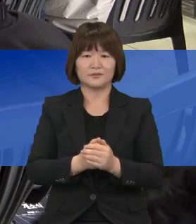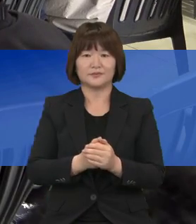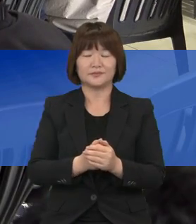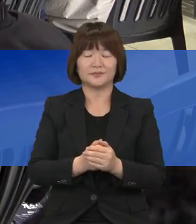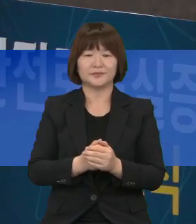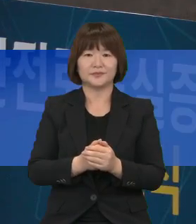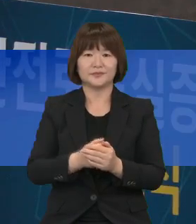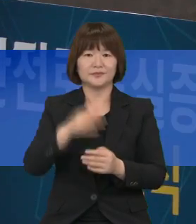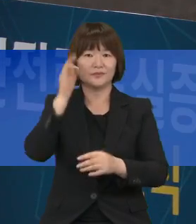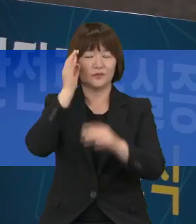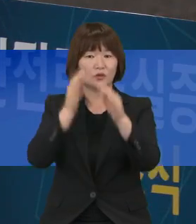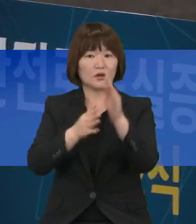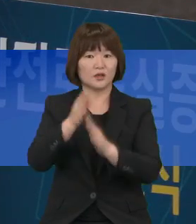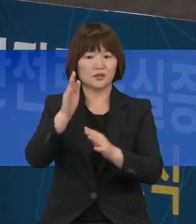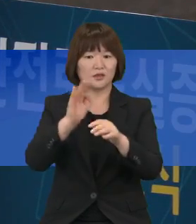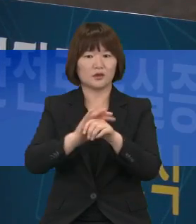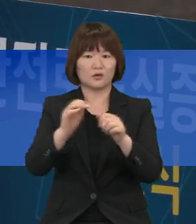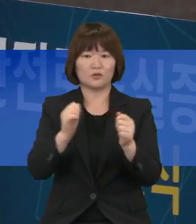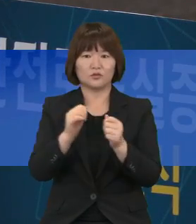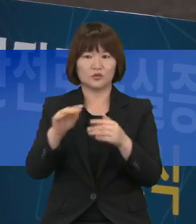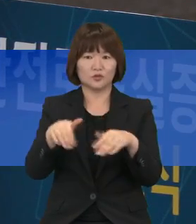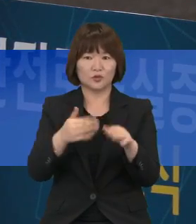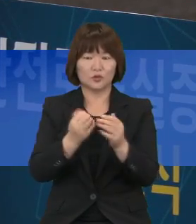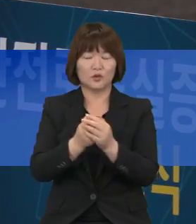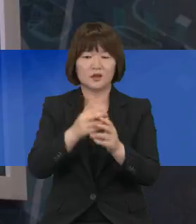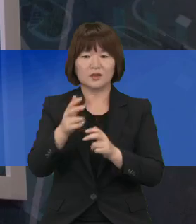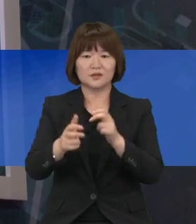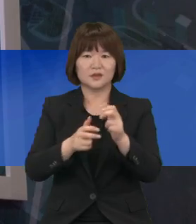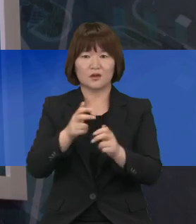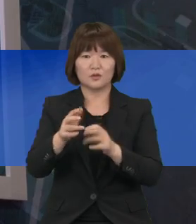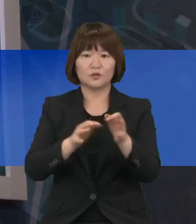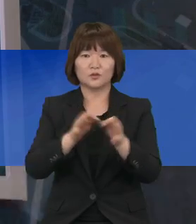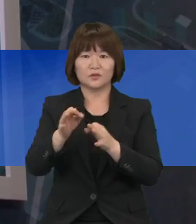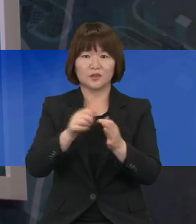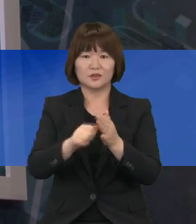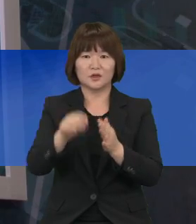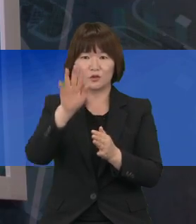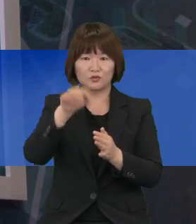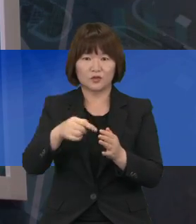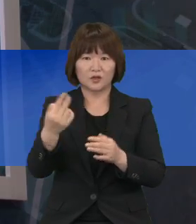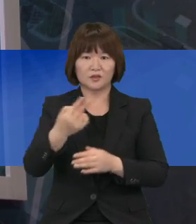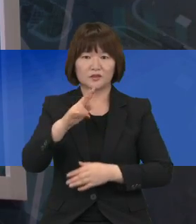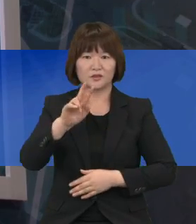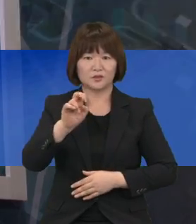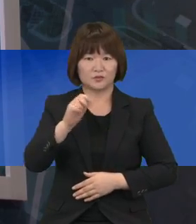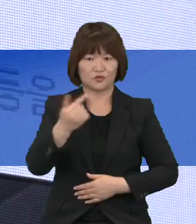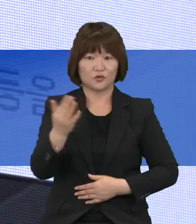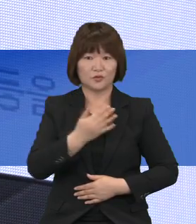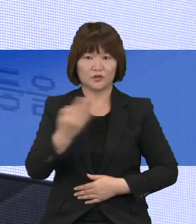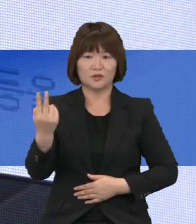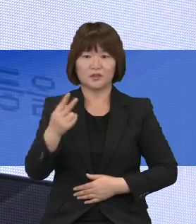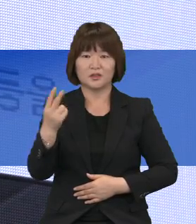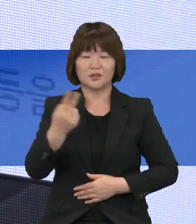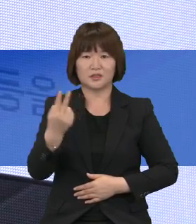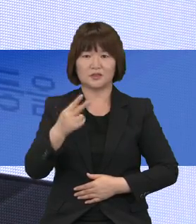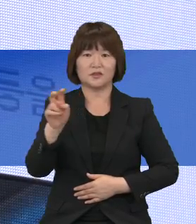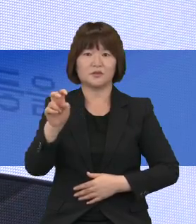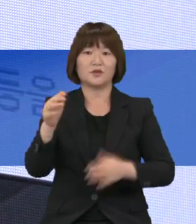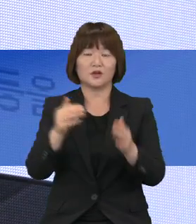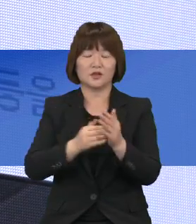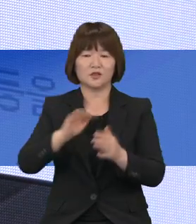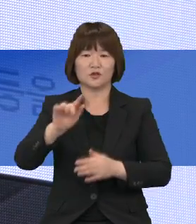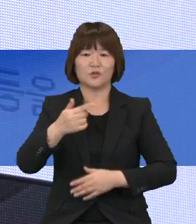안전로봇 실증센터는 포항시와 경상북도, 산업통상자원부가 2016년부터 2022년까지